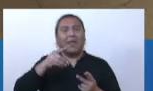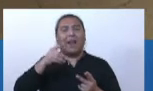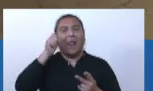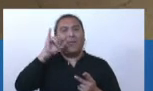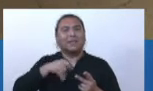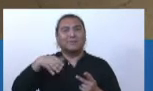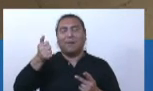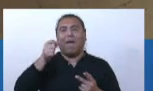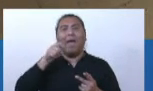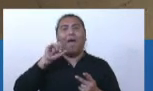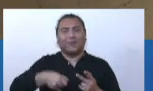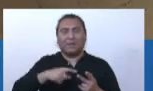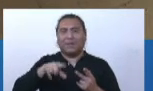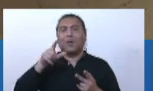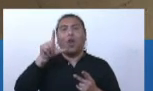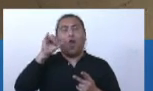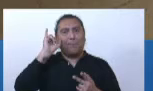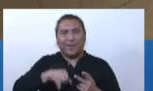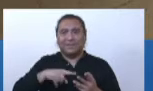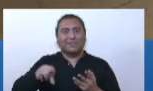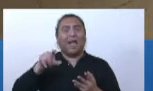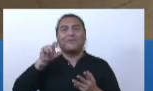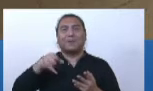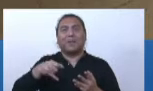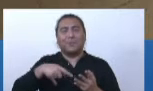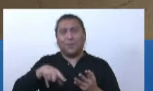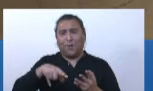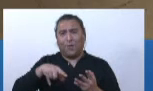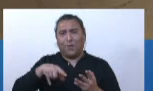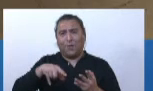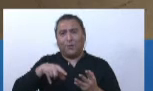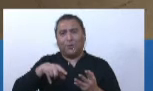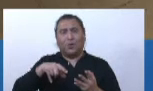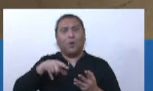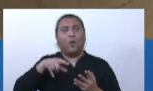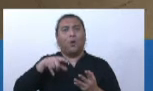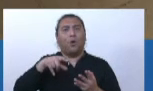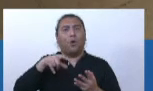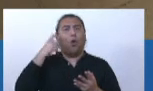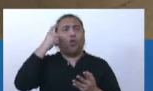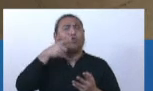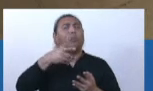Ledema Abdala Zamora, afirmativo. López Valverde, afirmativo. Senador Lustó, su voto.